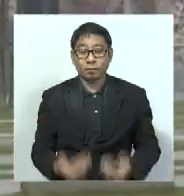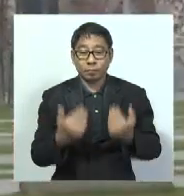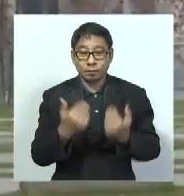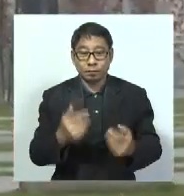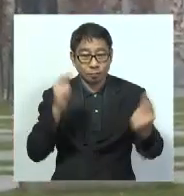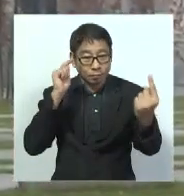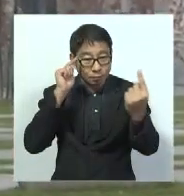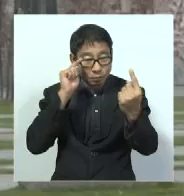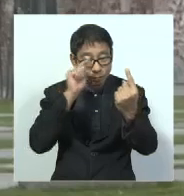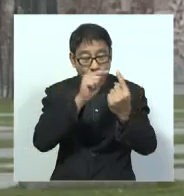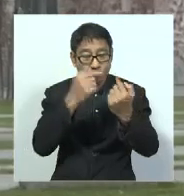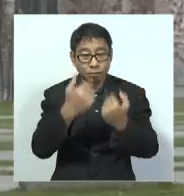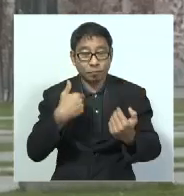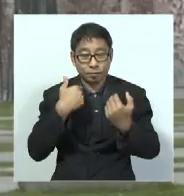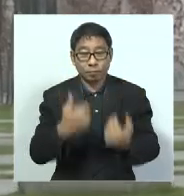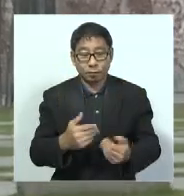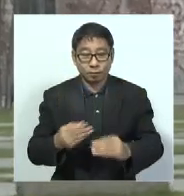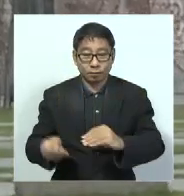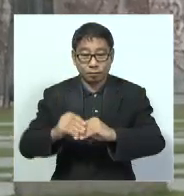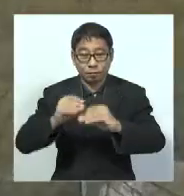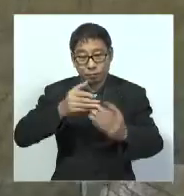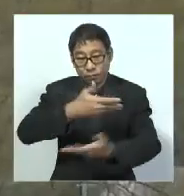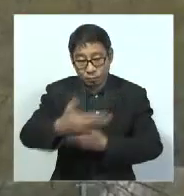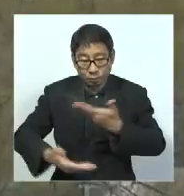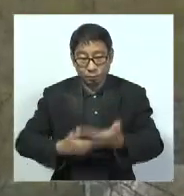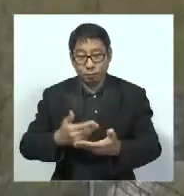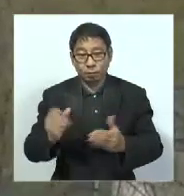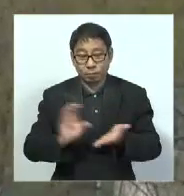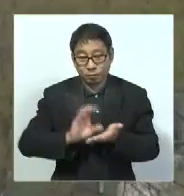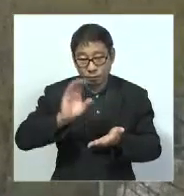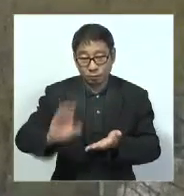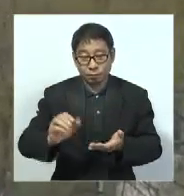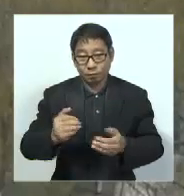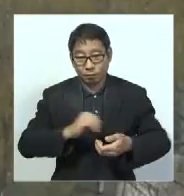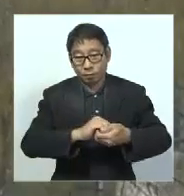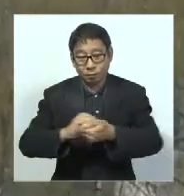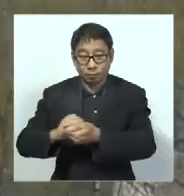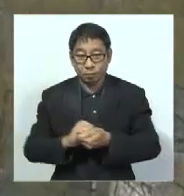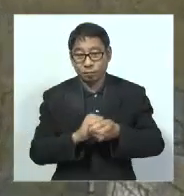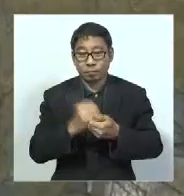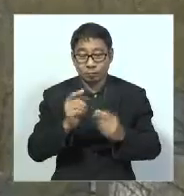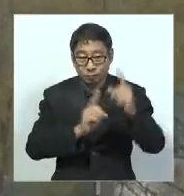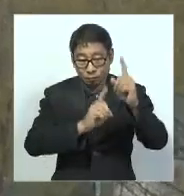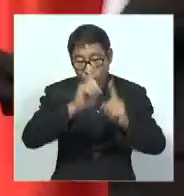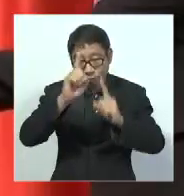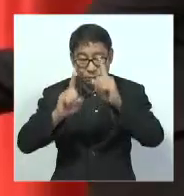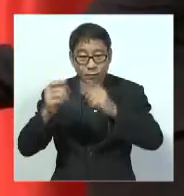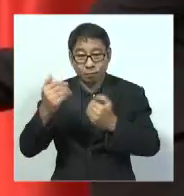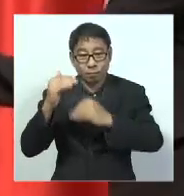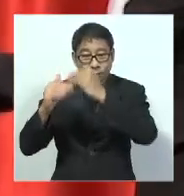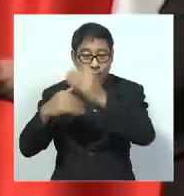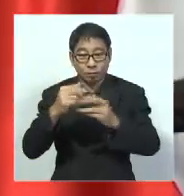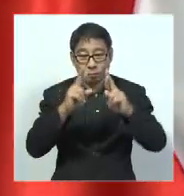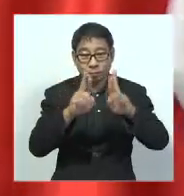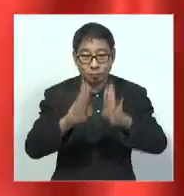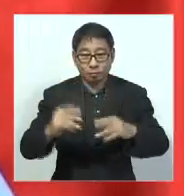กจากนี้ยังมีเป้าหมายนะครับที่จะเพิ่มปริมาณการค้าการลงทุนระหว่างกันโดยต่อยอดความเป็นหุ้นส่วนการพัฒนา